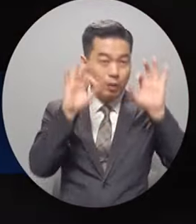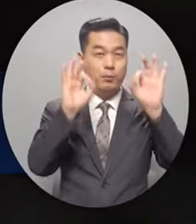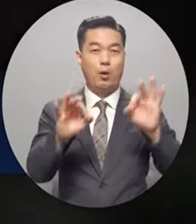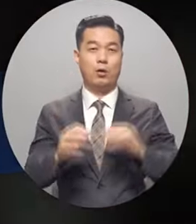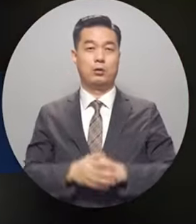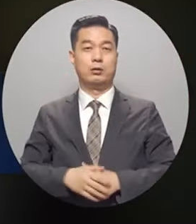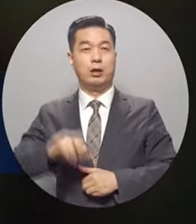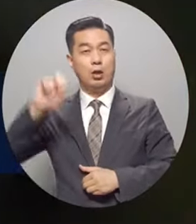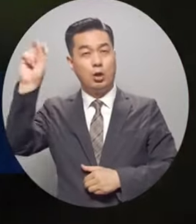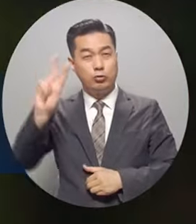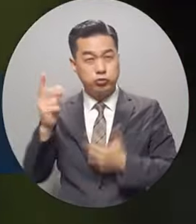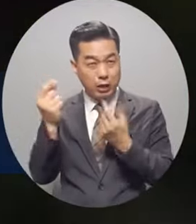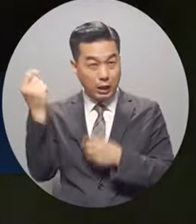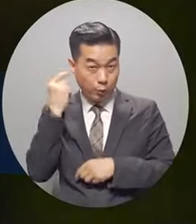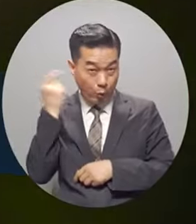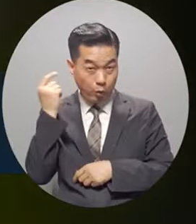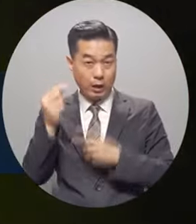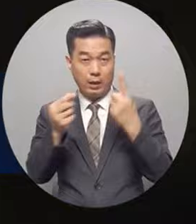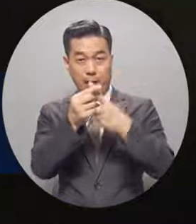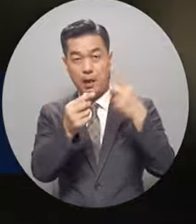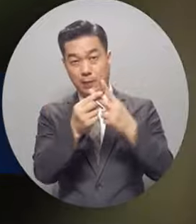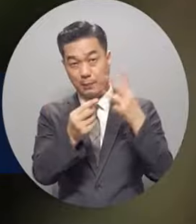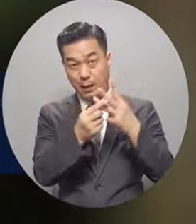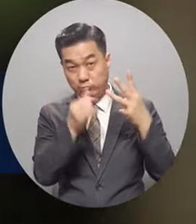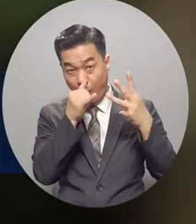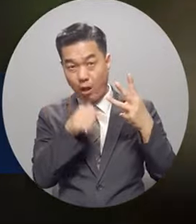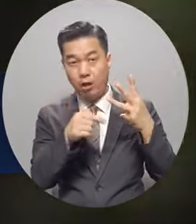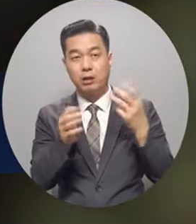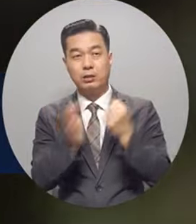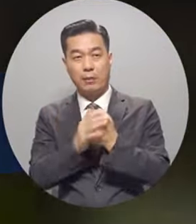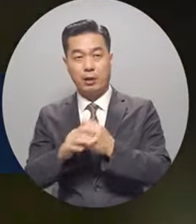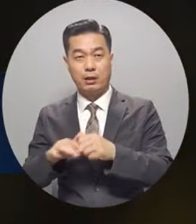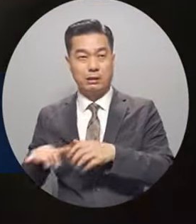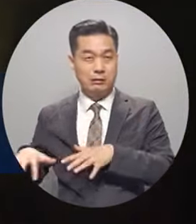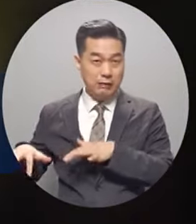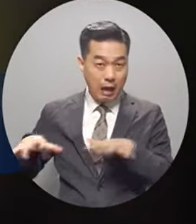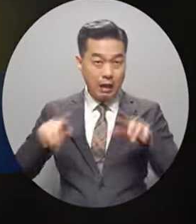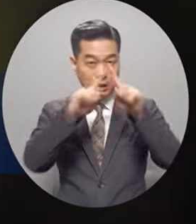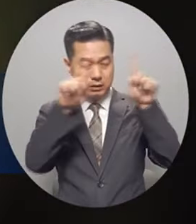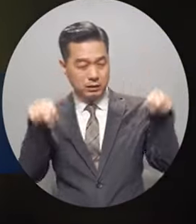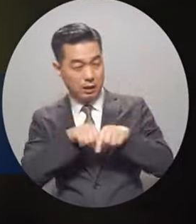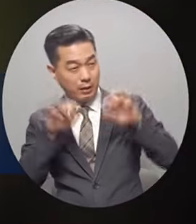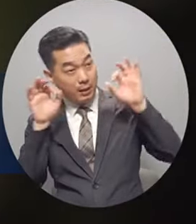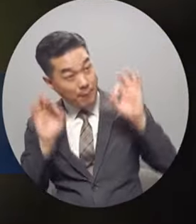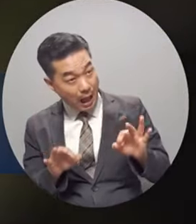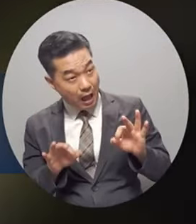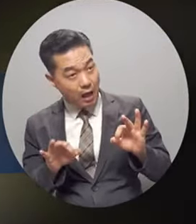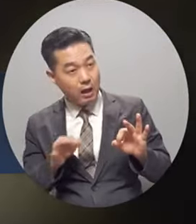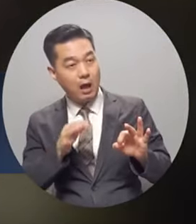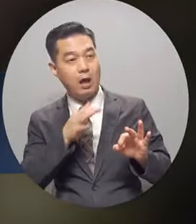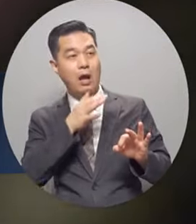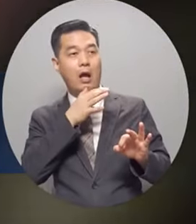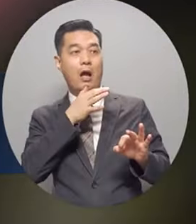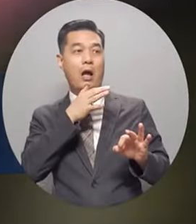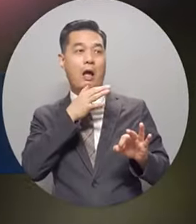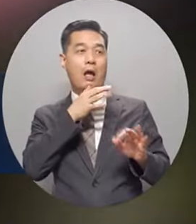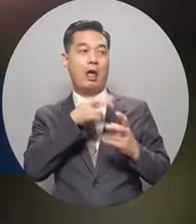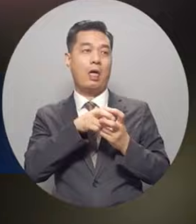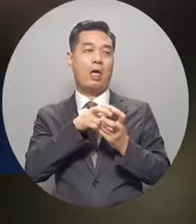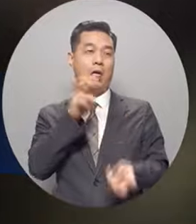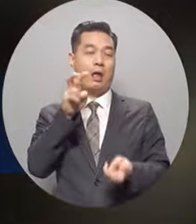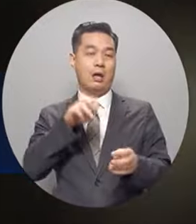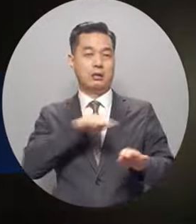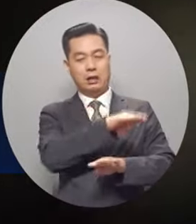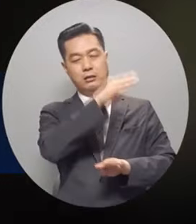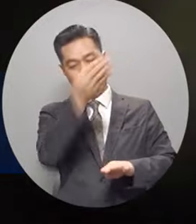소리가 한 세 번 정도 연속해서 들렸어요. 그래서 전부 다 이제 창문가로 가서 현장을 이렇게 보니까 차가